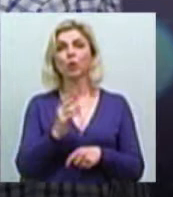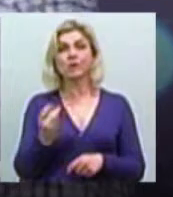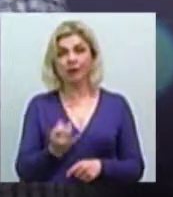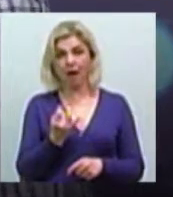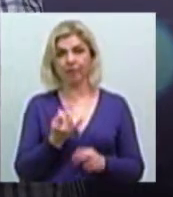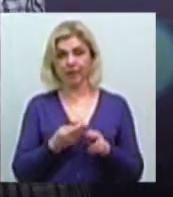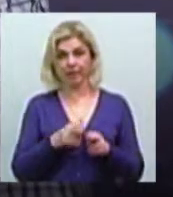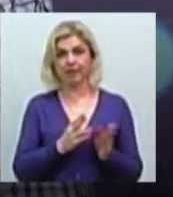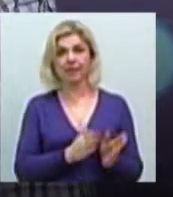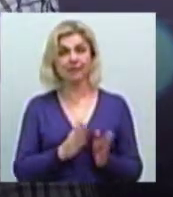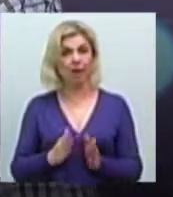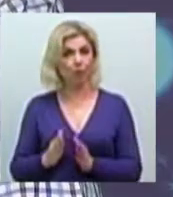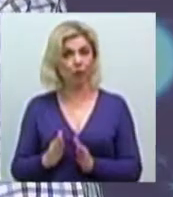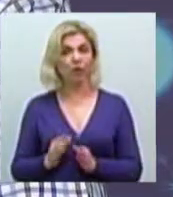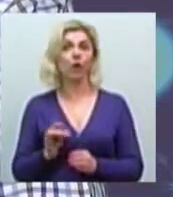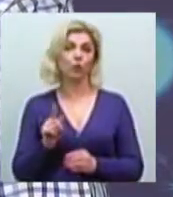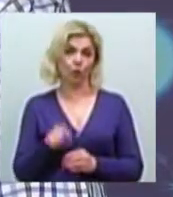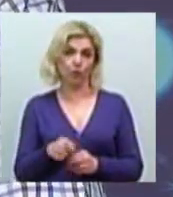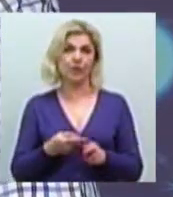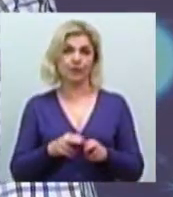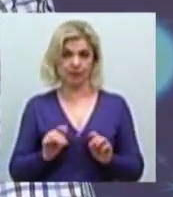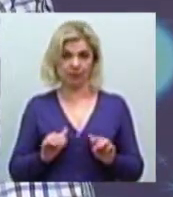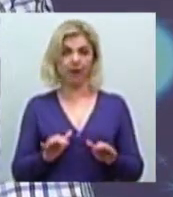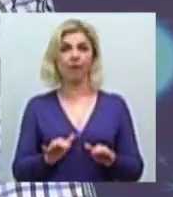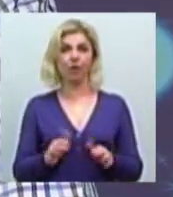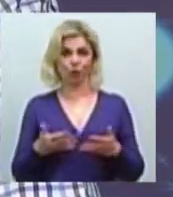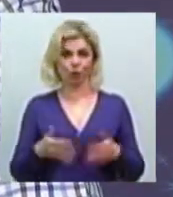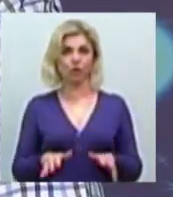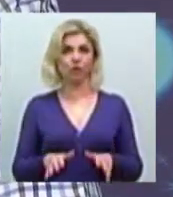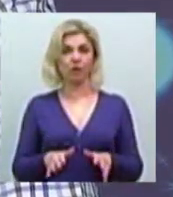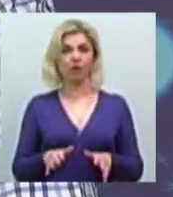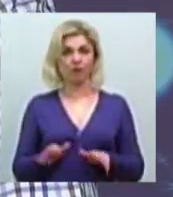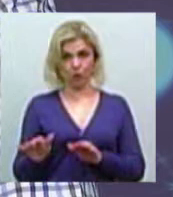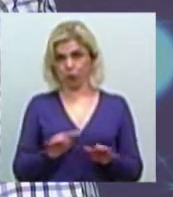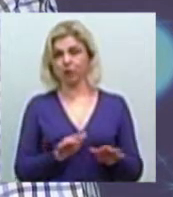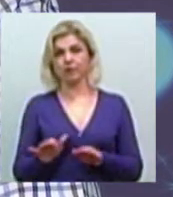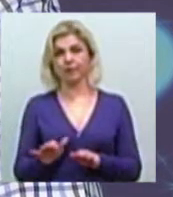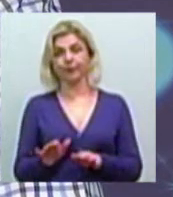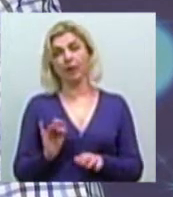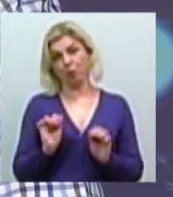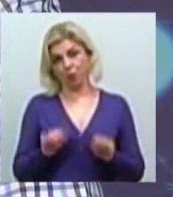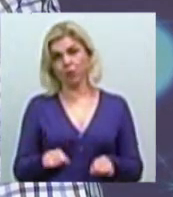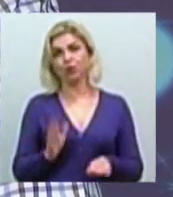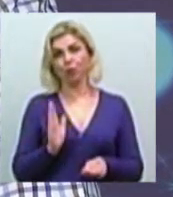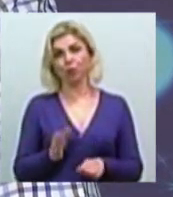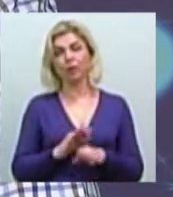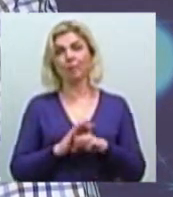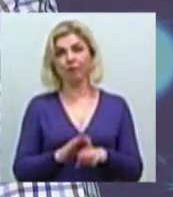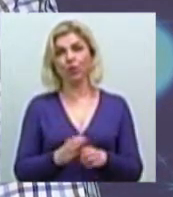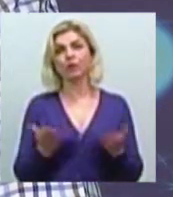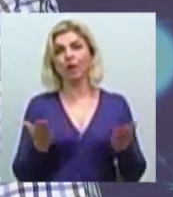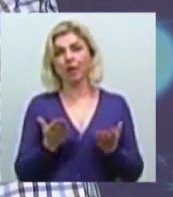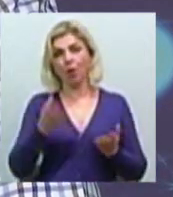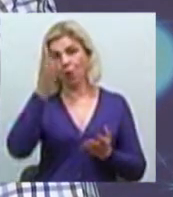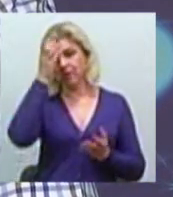цією системою. І тоді ця справа вже зрушиться і можна буде проводити якісь